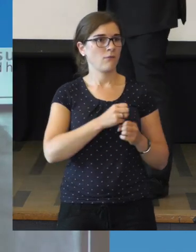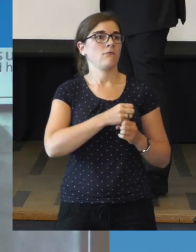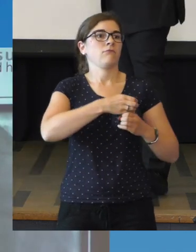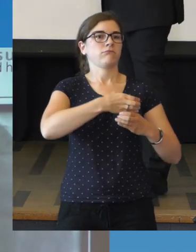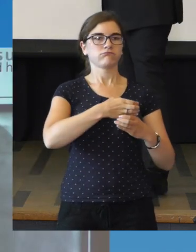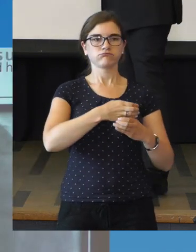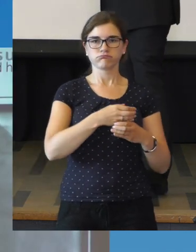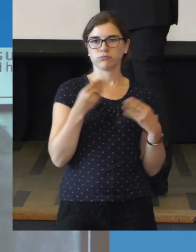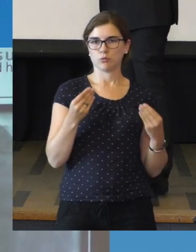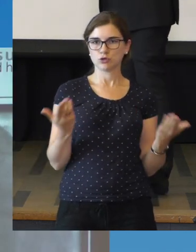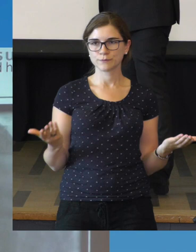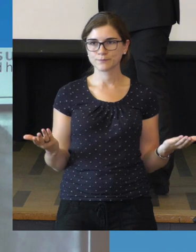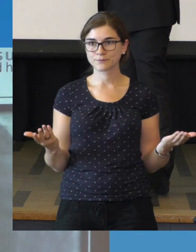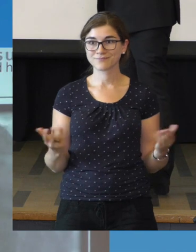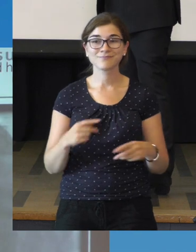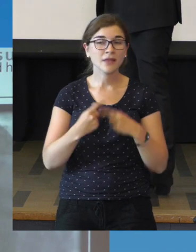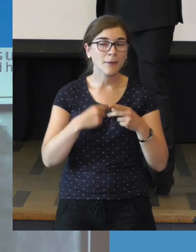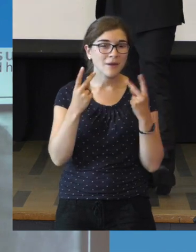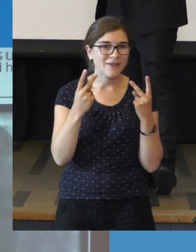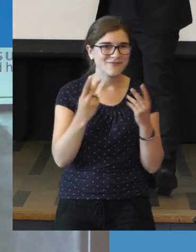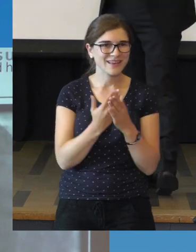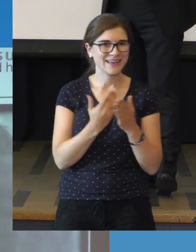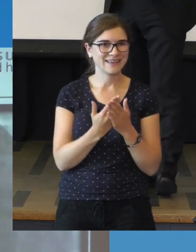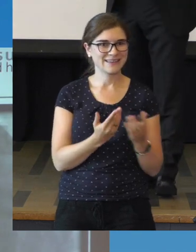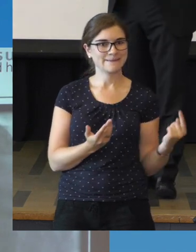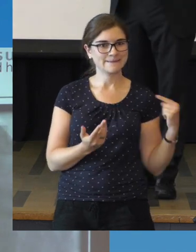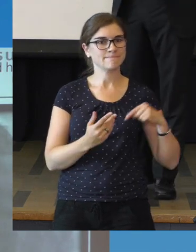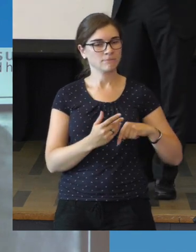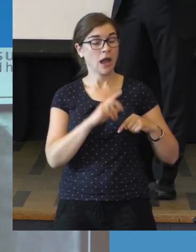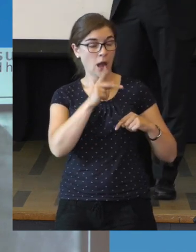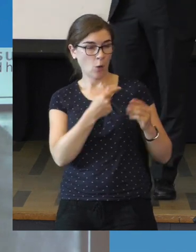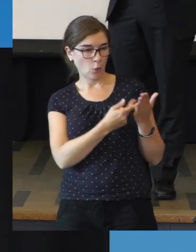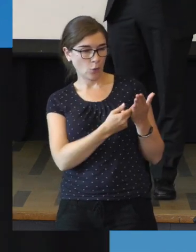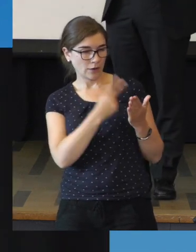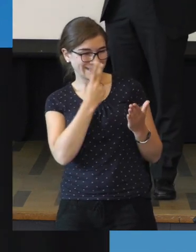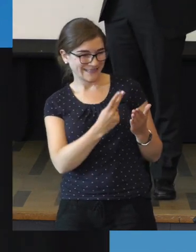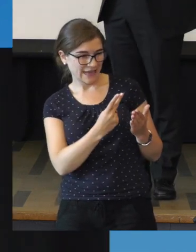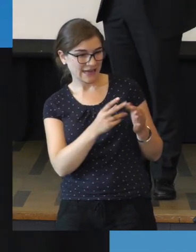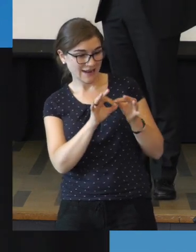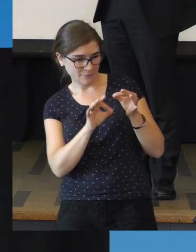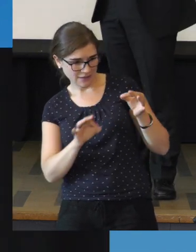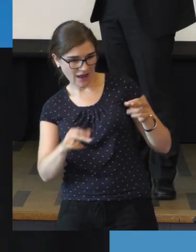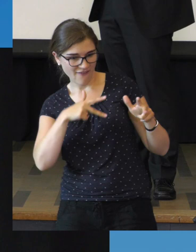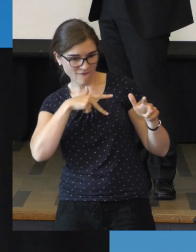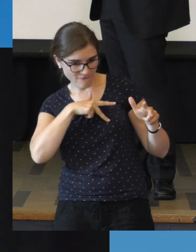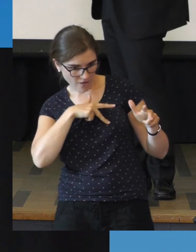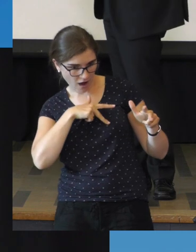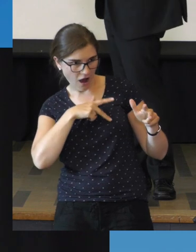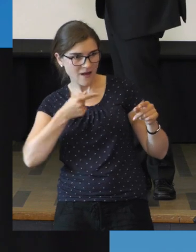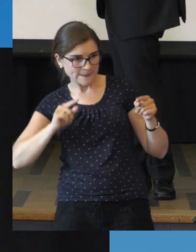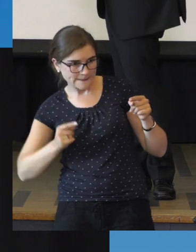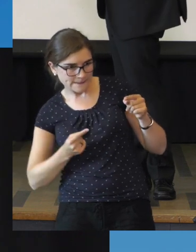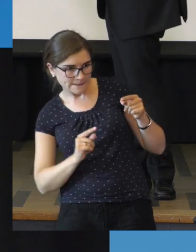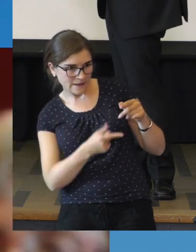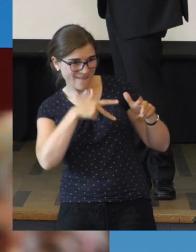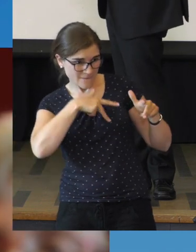durchzuführen. Ganz wichtig ist, dass wir immer über die Gegenseite uns darstellen, ob wir mit den dünnen Drähten tatsächlich im richtigen Lumen, das heißt im